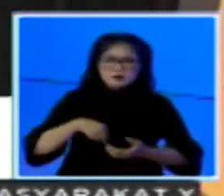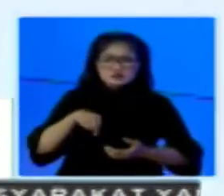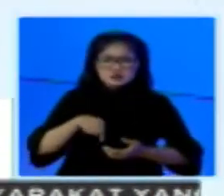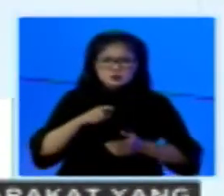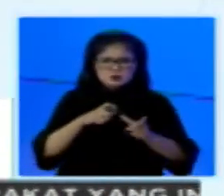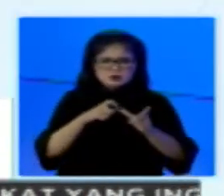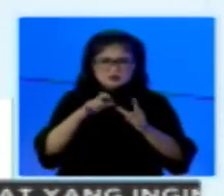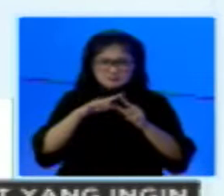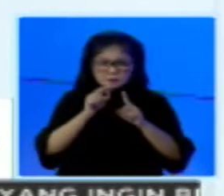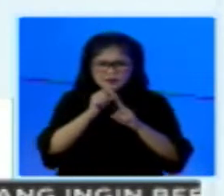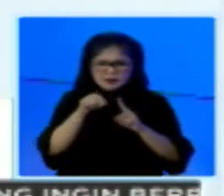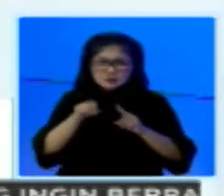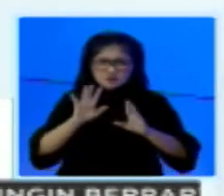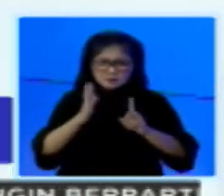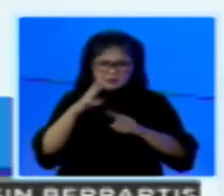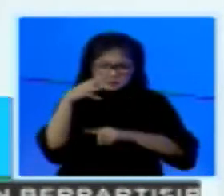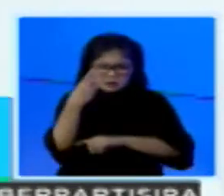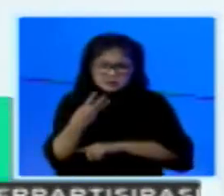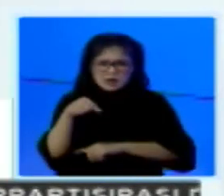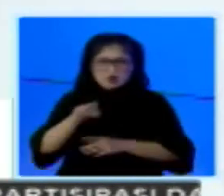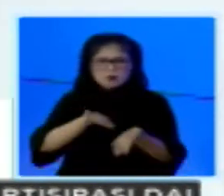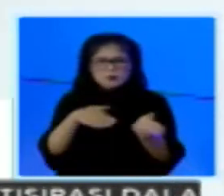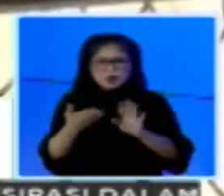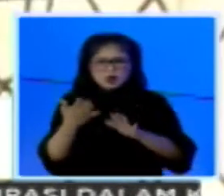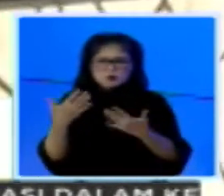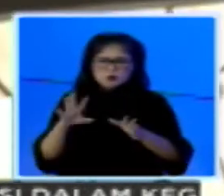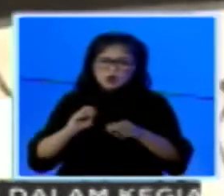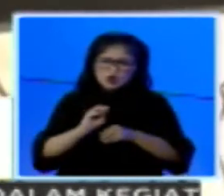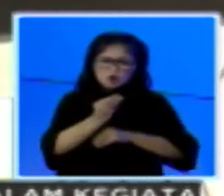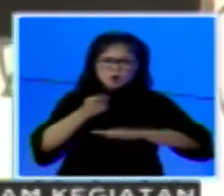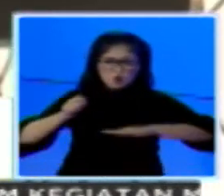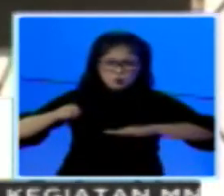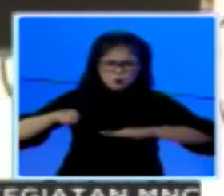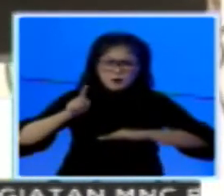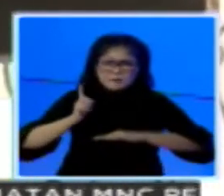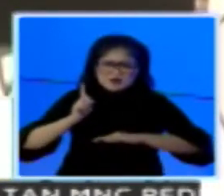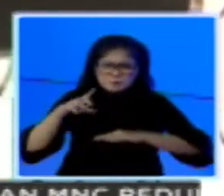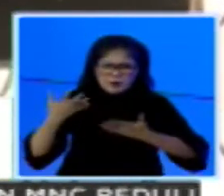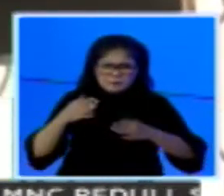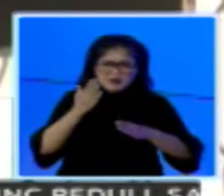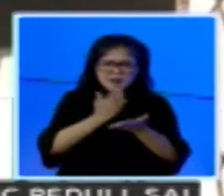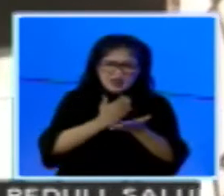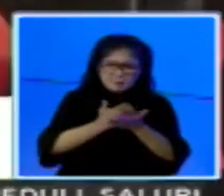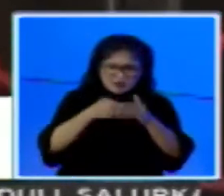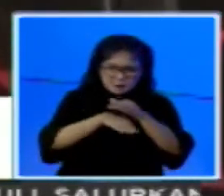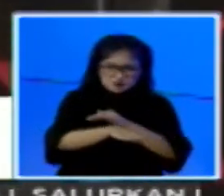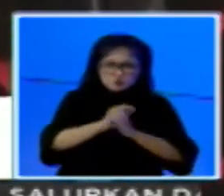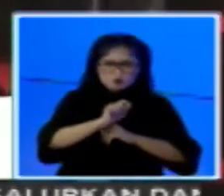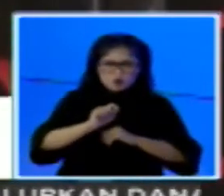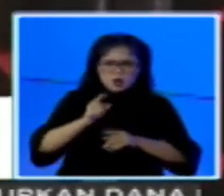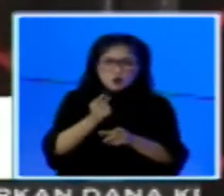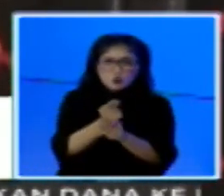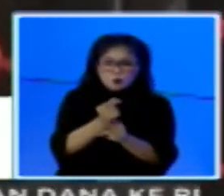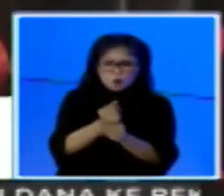Mapanget Barat Manado yakni FL meninggal dunia setelah dihukum terlambat sekolah. Seorang oknum guru piket menghukum siswa berlari